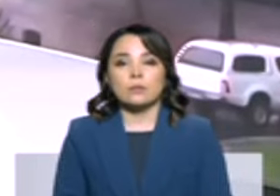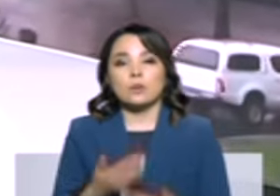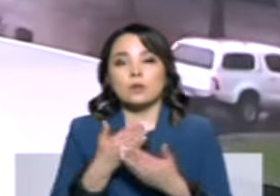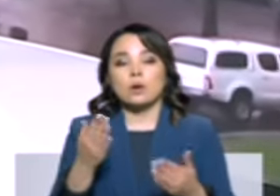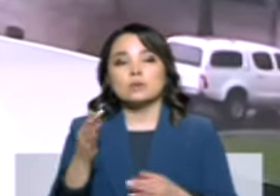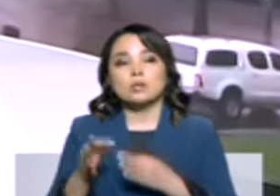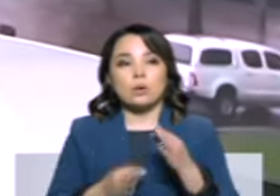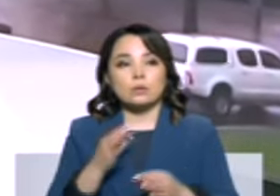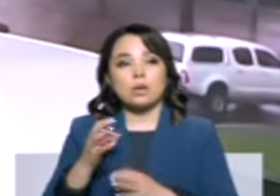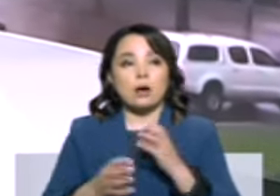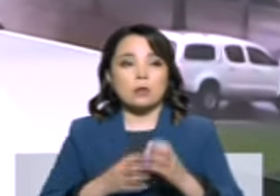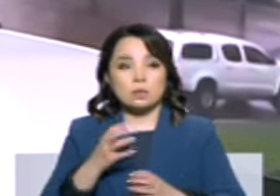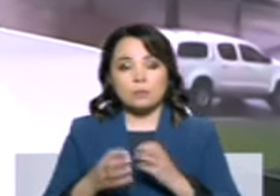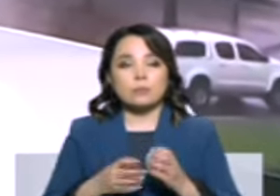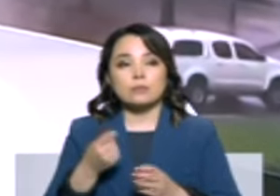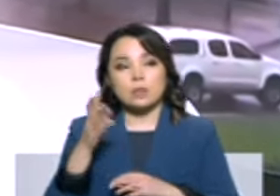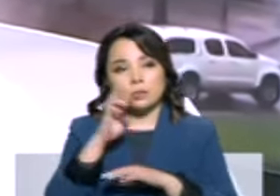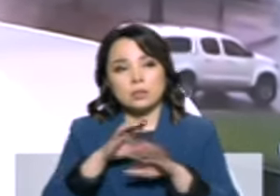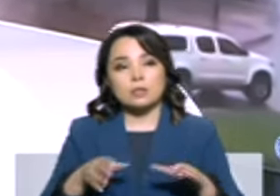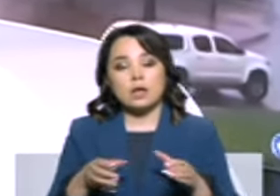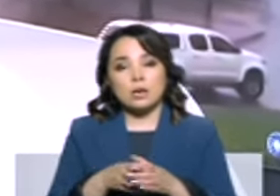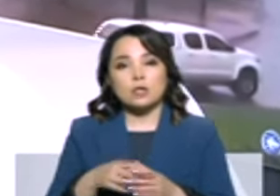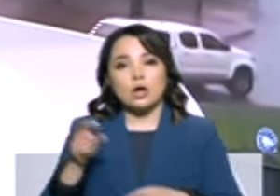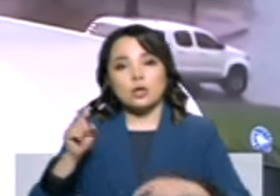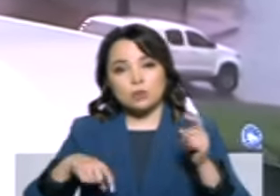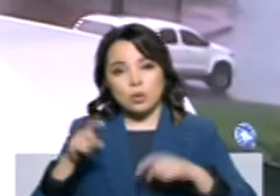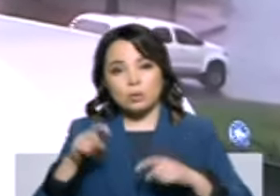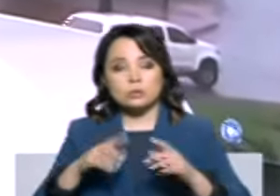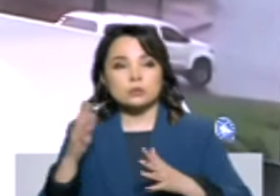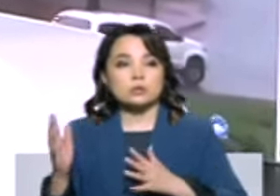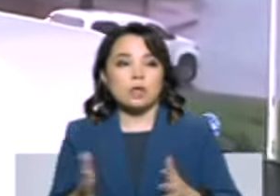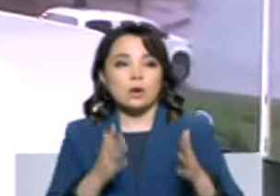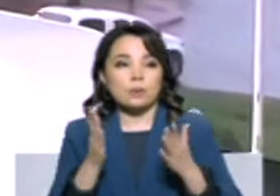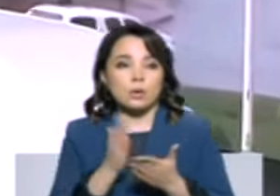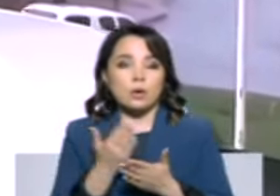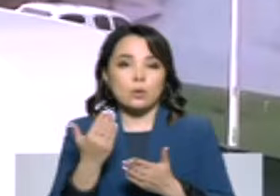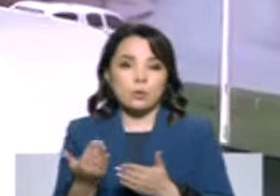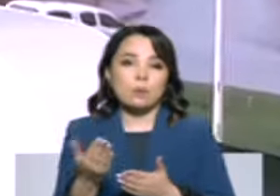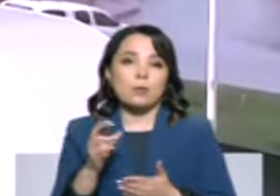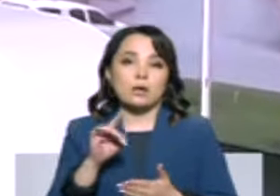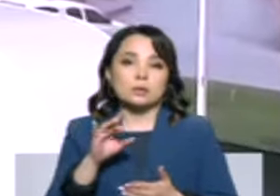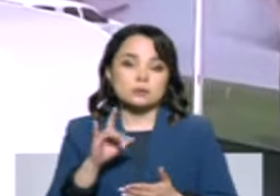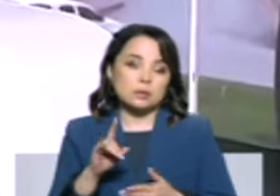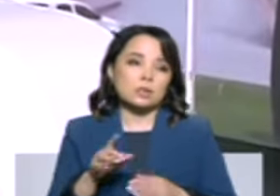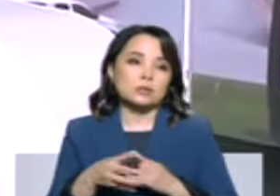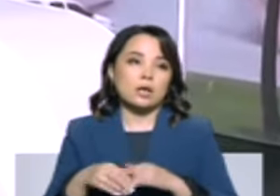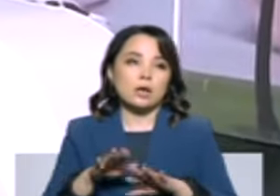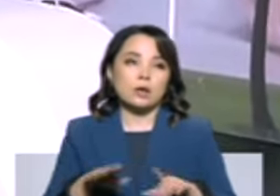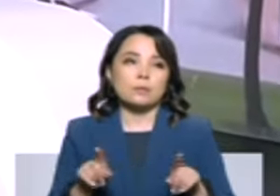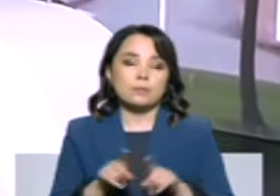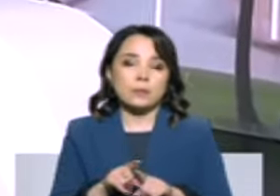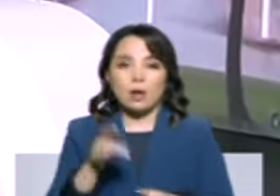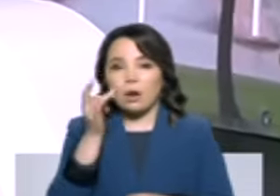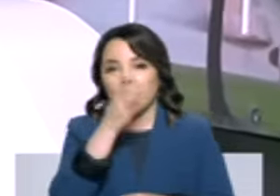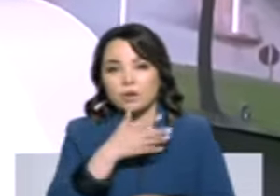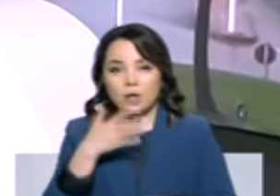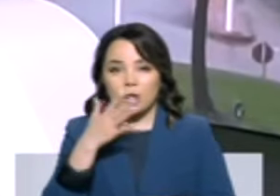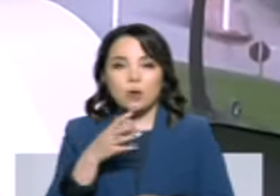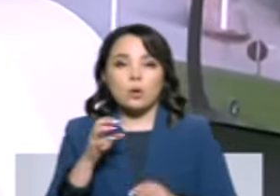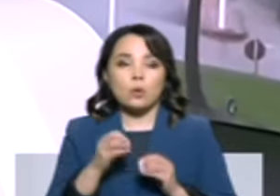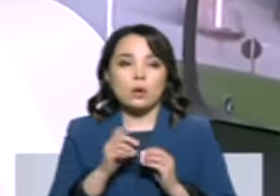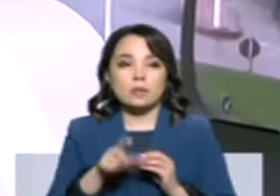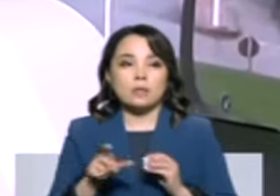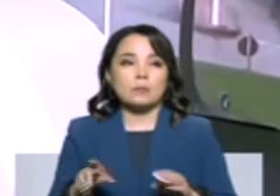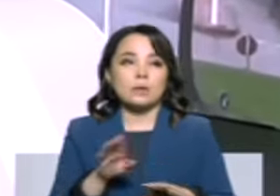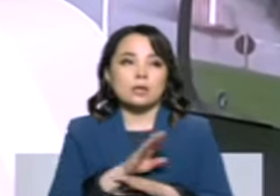Соңғы тәулікте әлемнің бірнеше елінде жауын қойып, дауыл соқты. Одан парсы шығанақ елдері мен Африкада ондаған адам